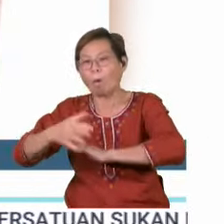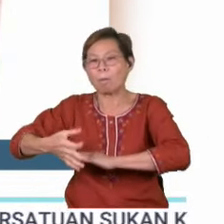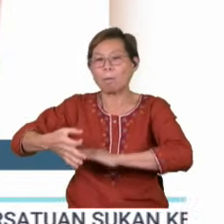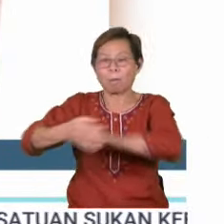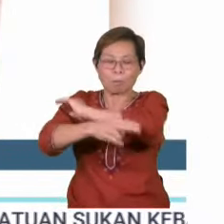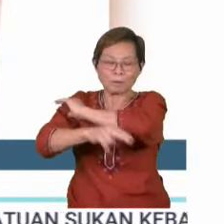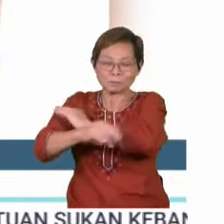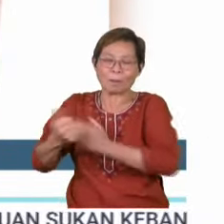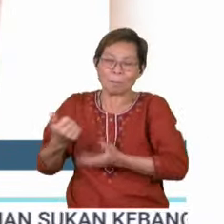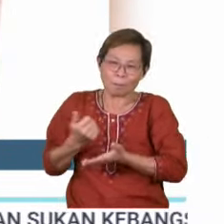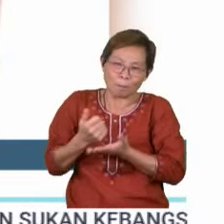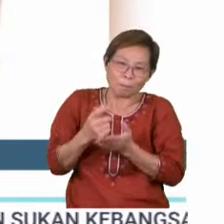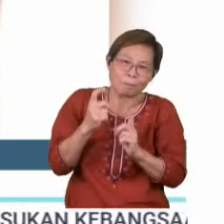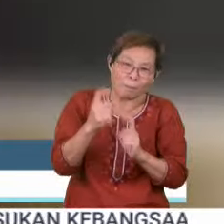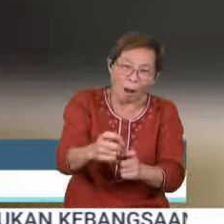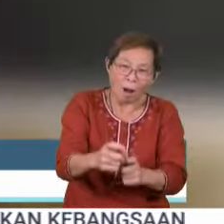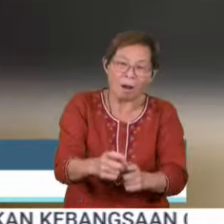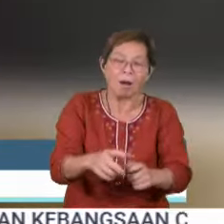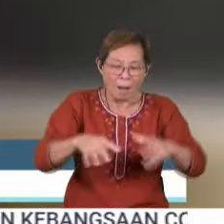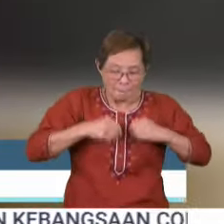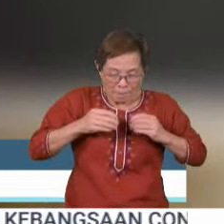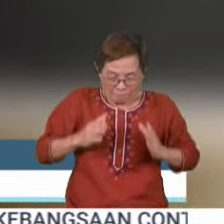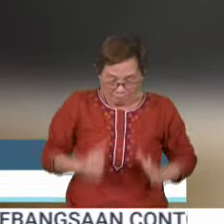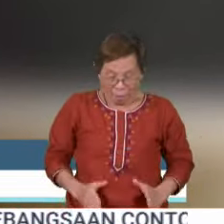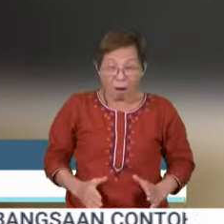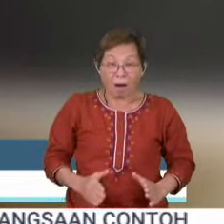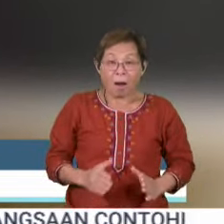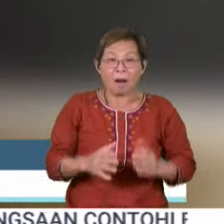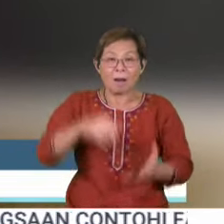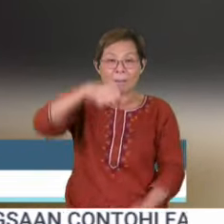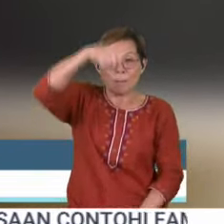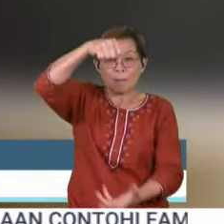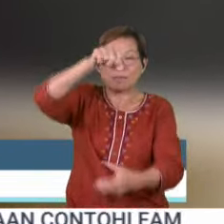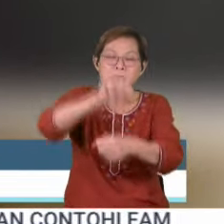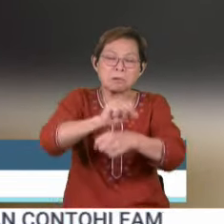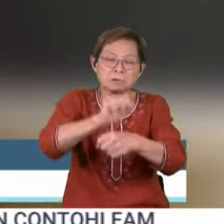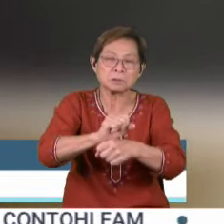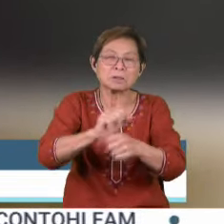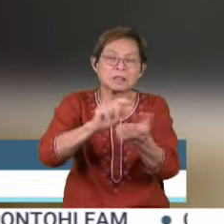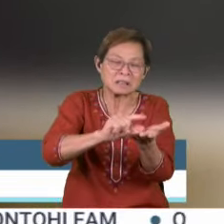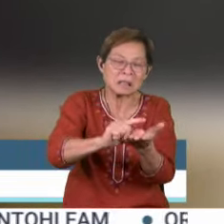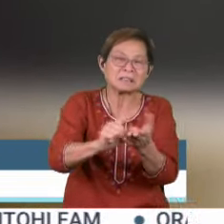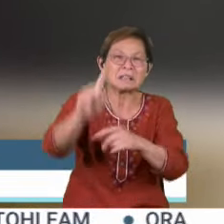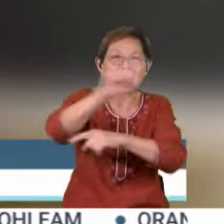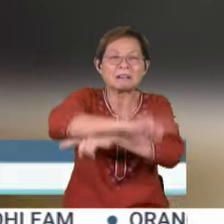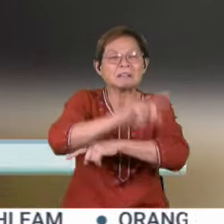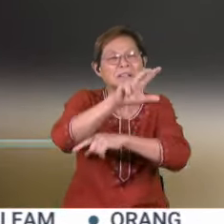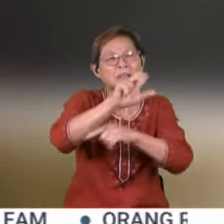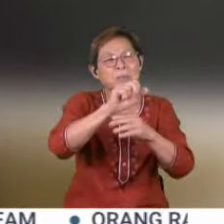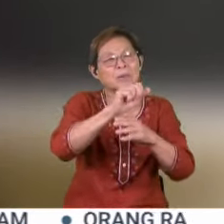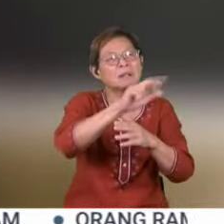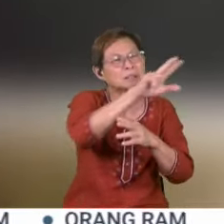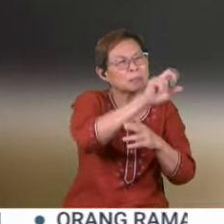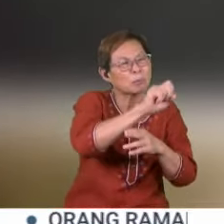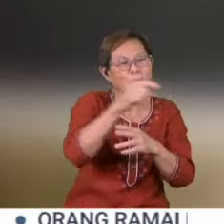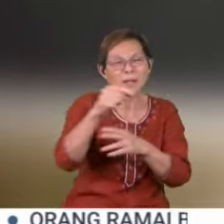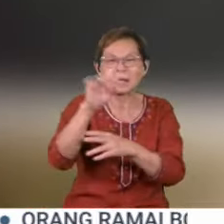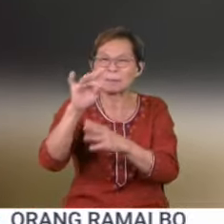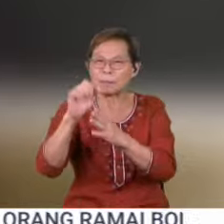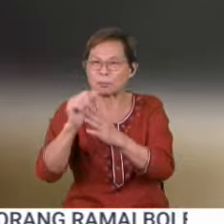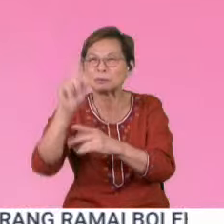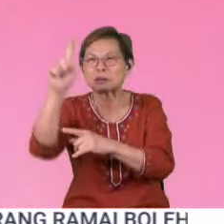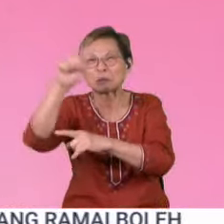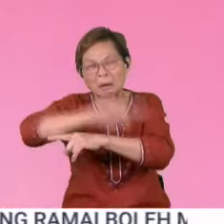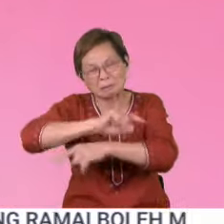Rata-rata penerima bakul makanan berkenaan adalah bekerja dengan gaji harian sekitar RM30 hingga RM80